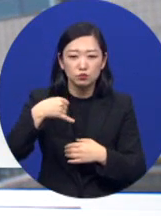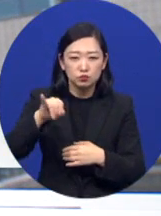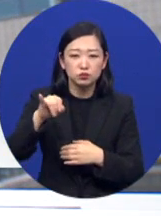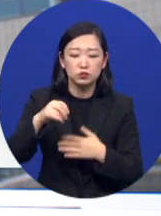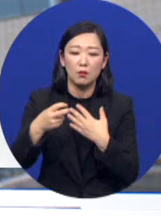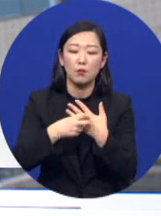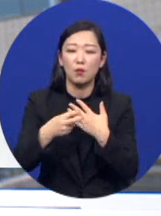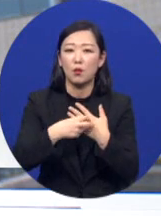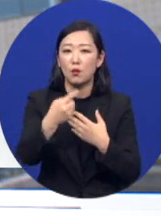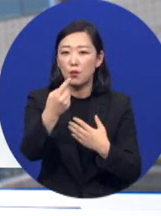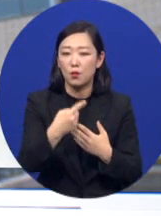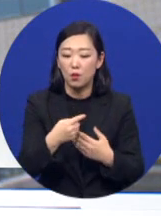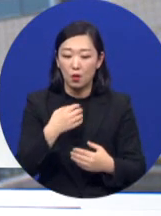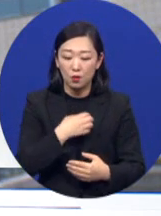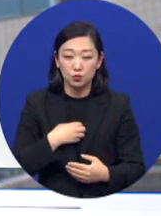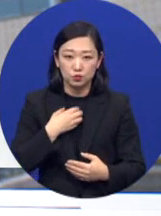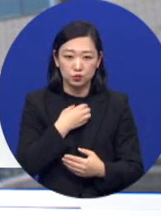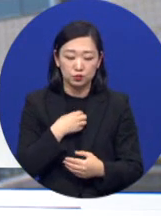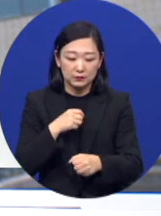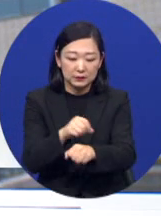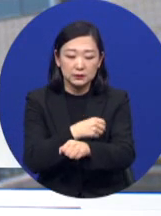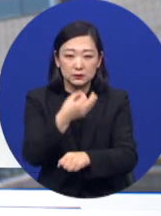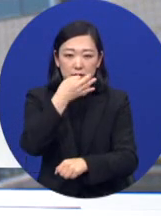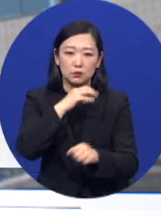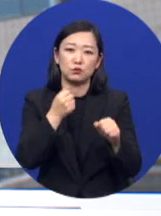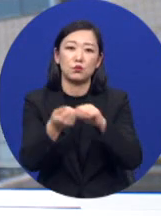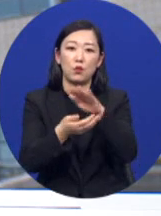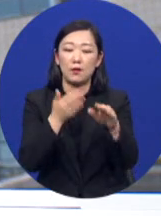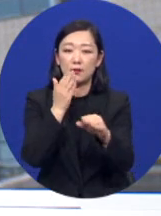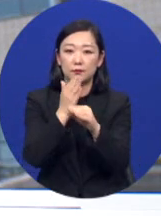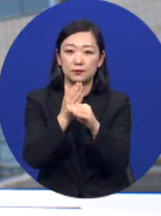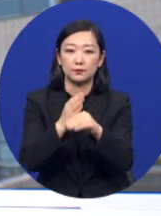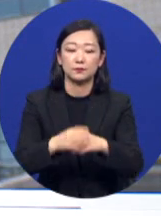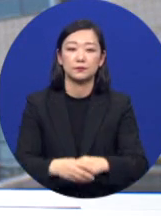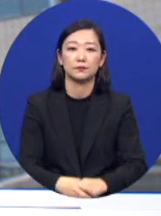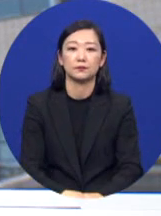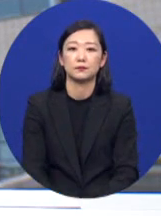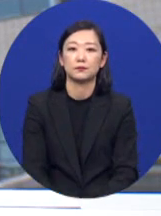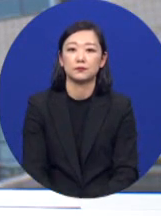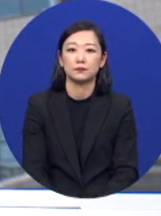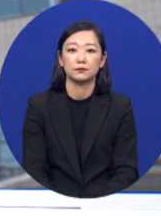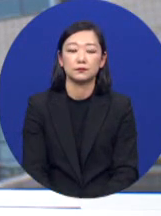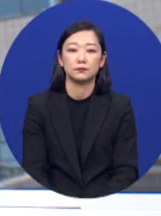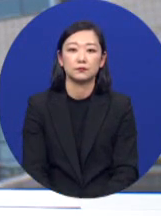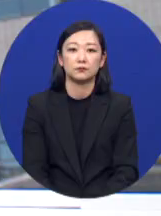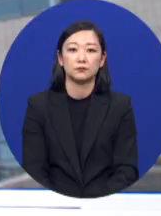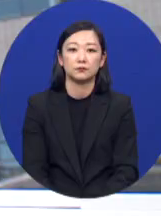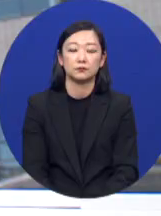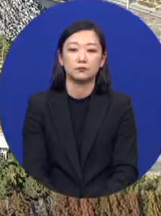것이란 우려와 함께 특혜 논란이 일고 있습니다 박주현 기자가 보도합니다